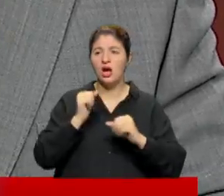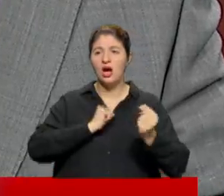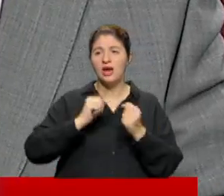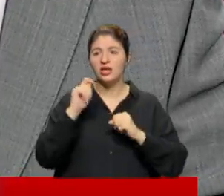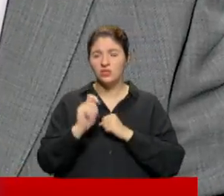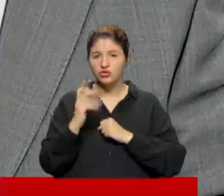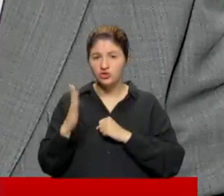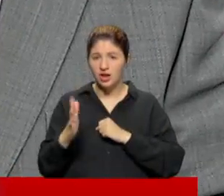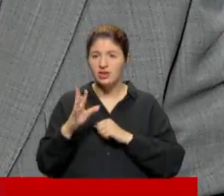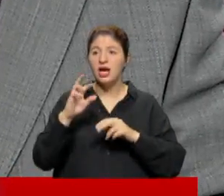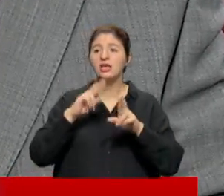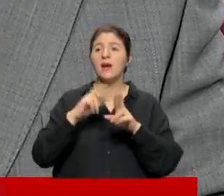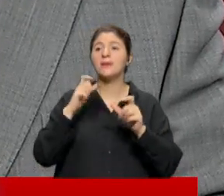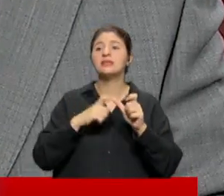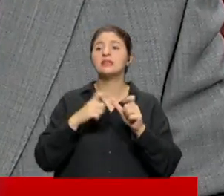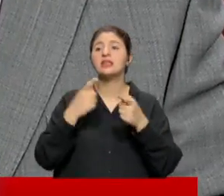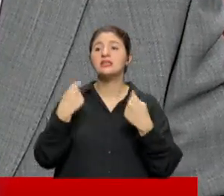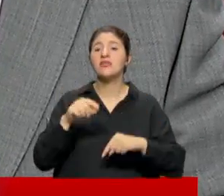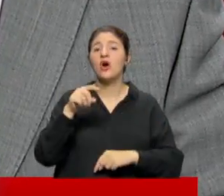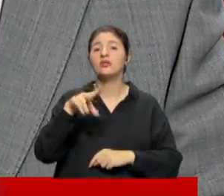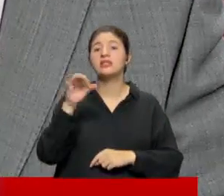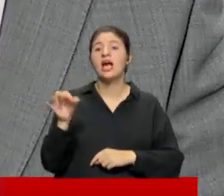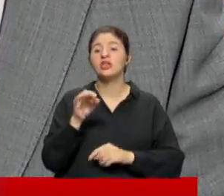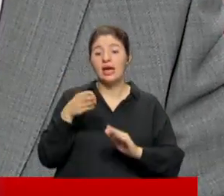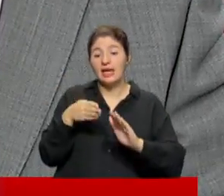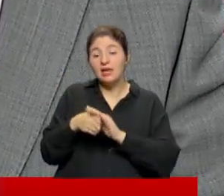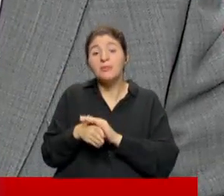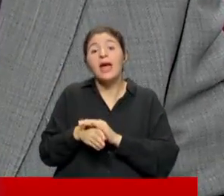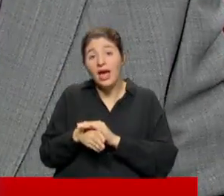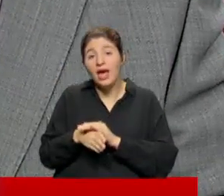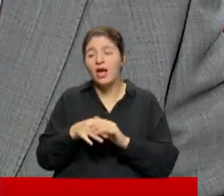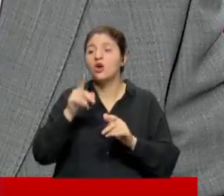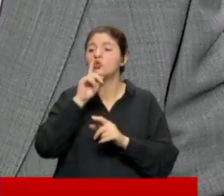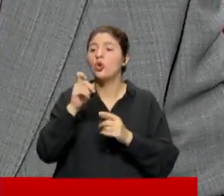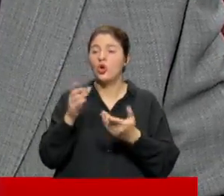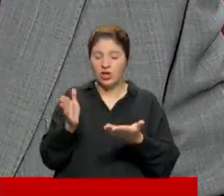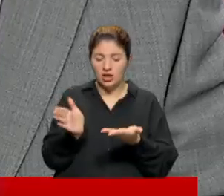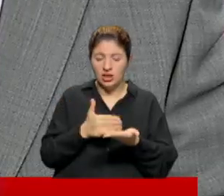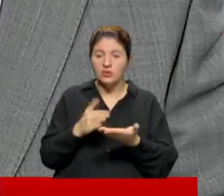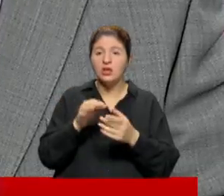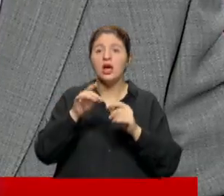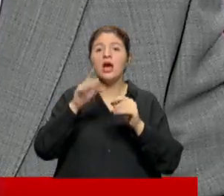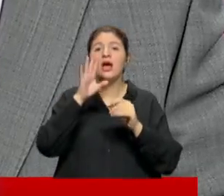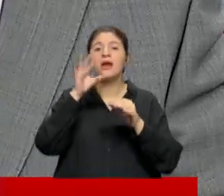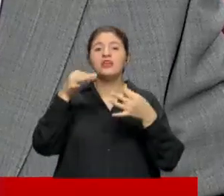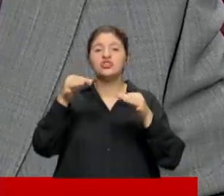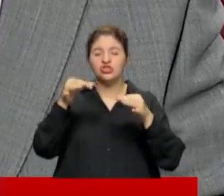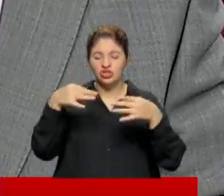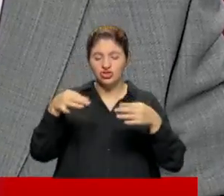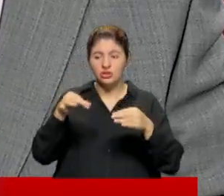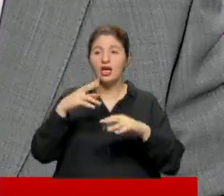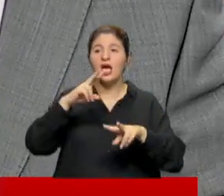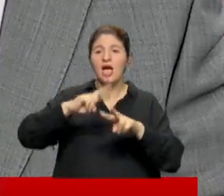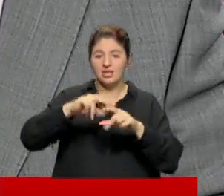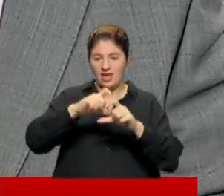edeceğine KPSS sınavına 18 eylül'de girip de soru kitapçıklarının jelatininin ve